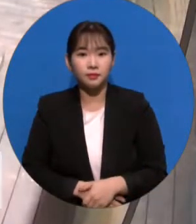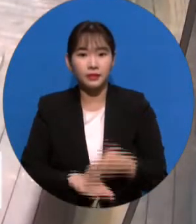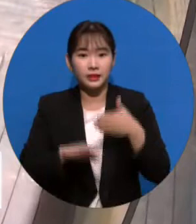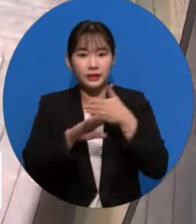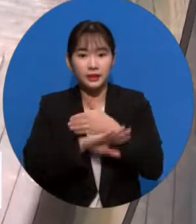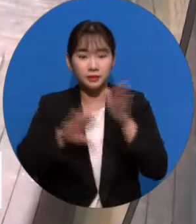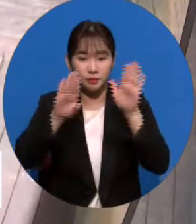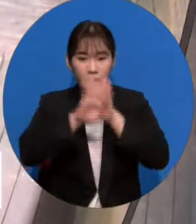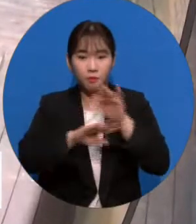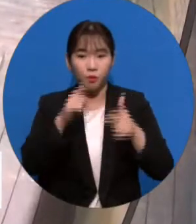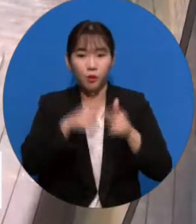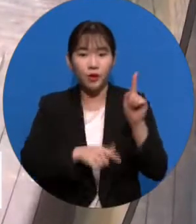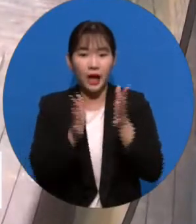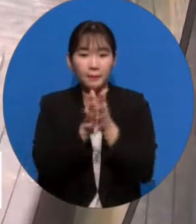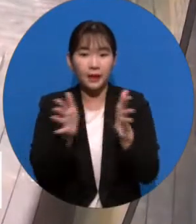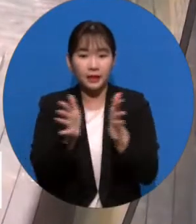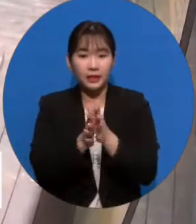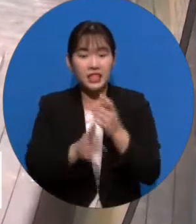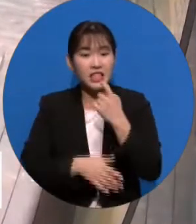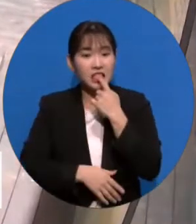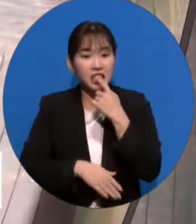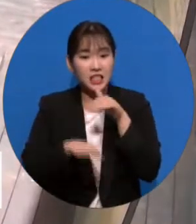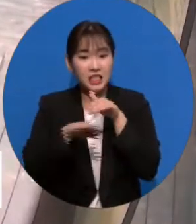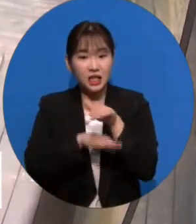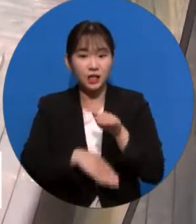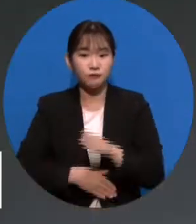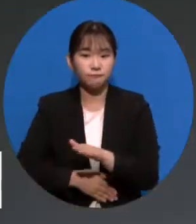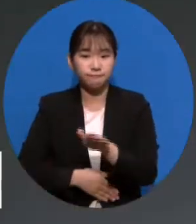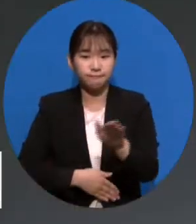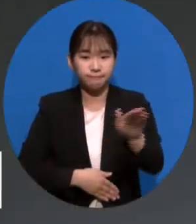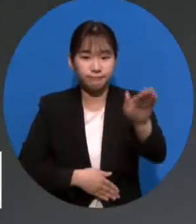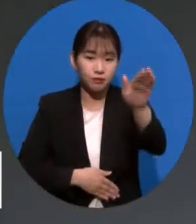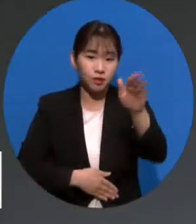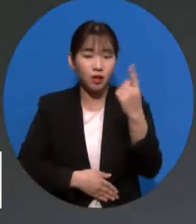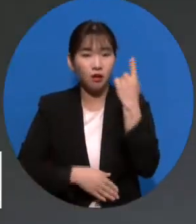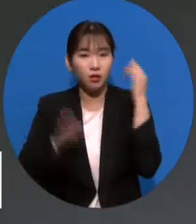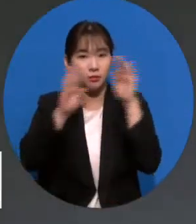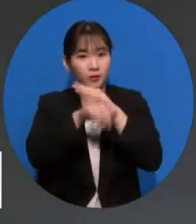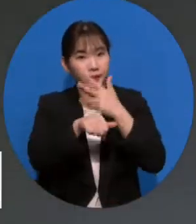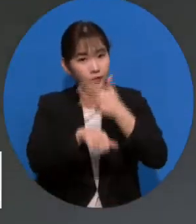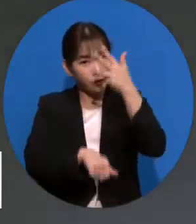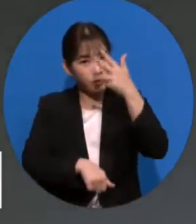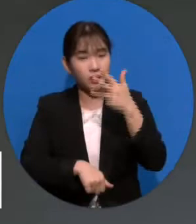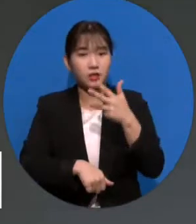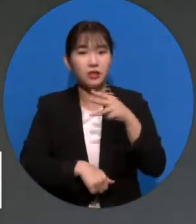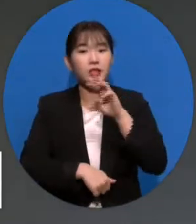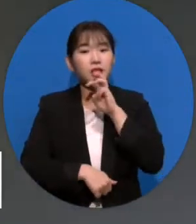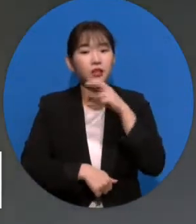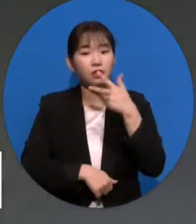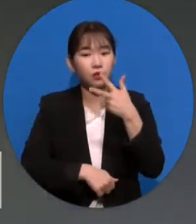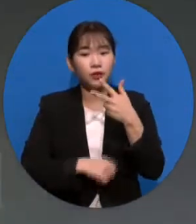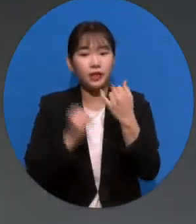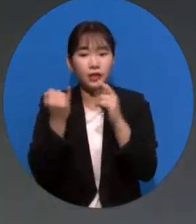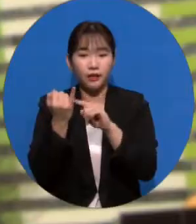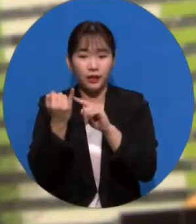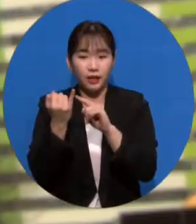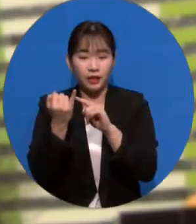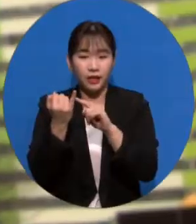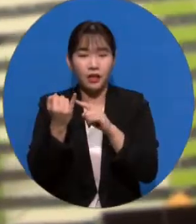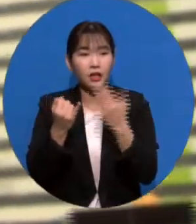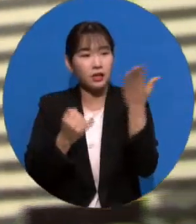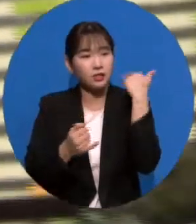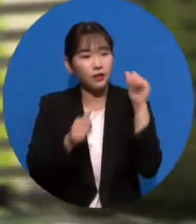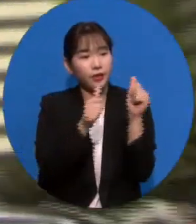늦은 밤 목포의 한 아파트에서 흰색 승용차가 빠져나옵니다. 어젯밤 8시쯤 37살 여성 A씨는